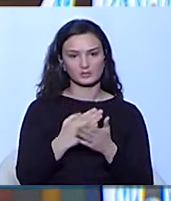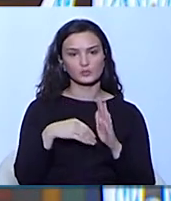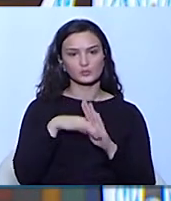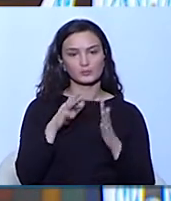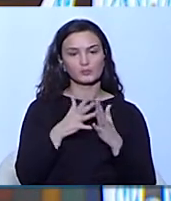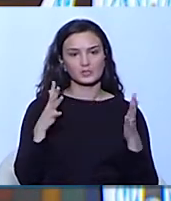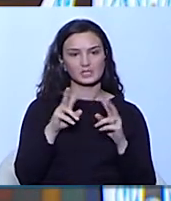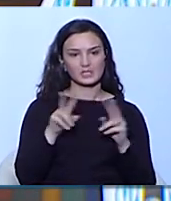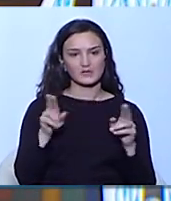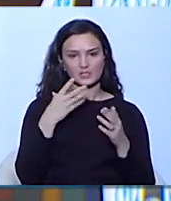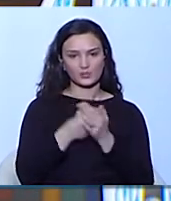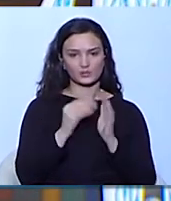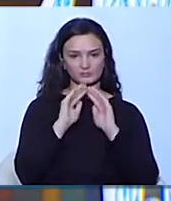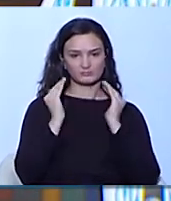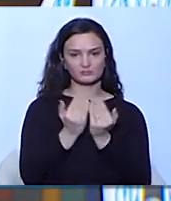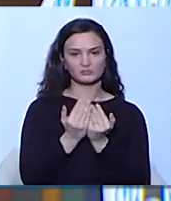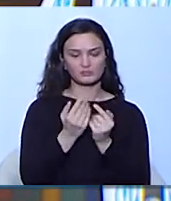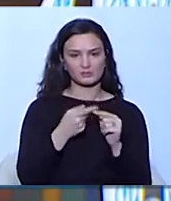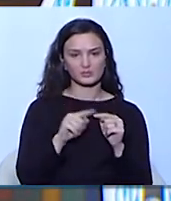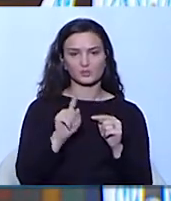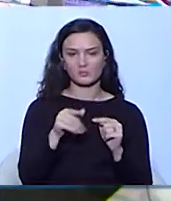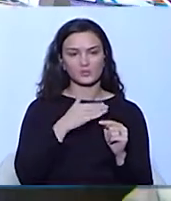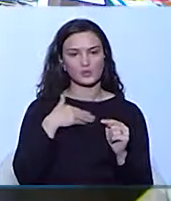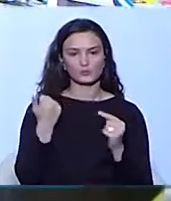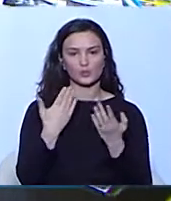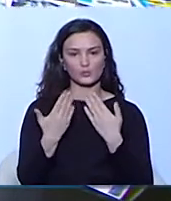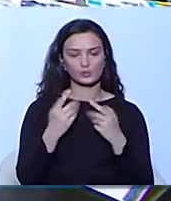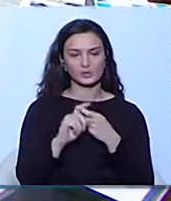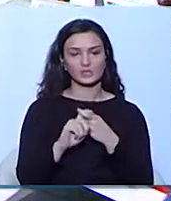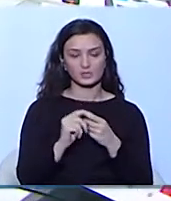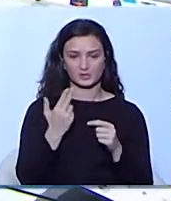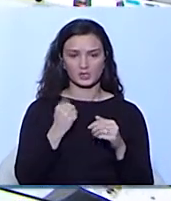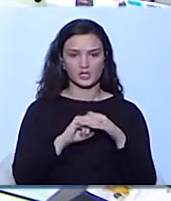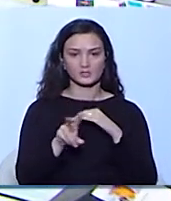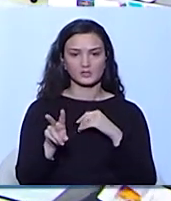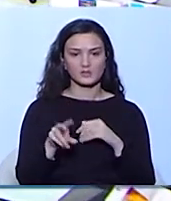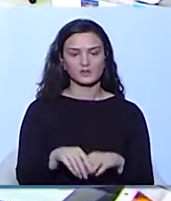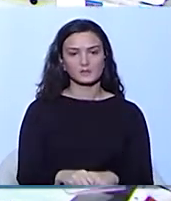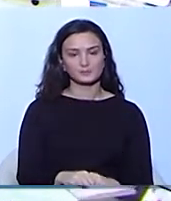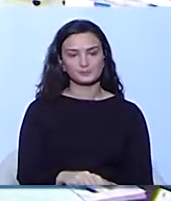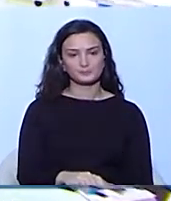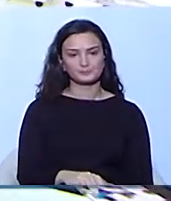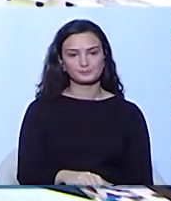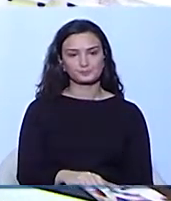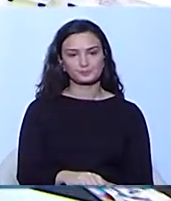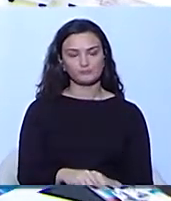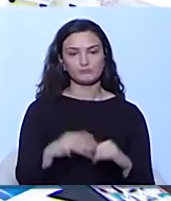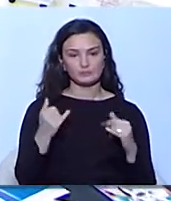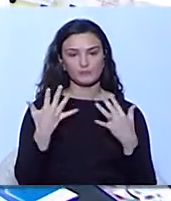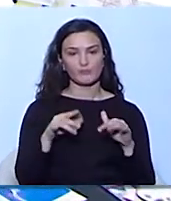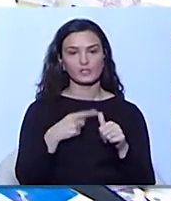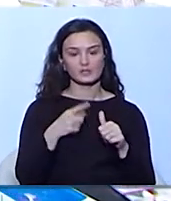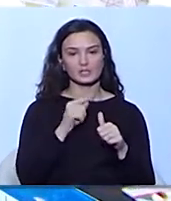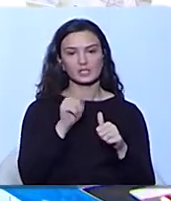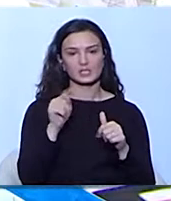Უფრო მეტად გავს იზოლაციას, უფრო მეტად გავს იმას, რომ მას არ უნდა კომუნიკაცია. გაქცევას ბავშვის. გაქცევას. აი ეხლა უკვე დავასახელე ისეთი